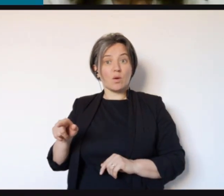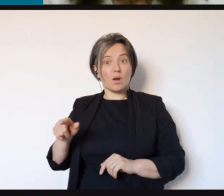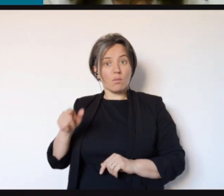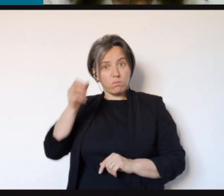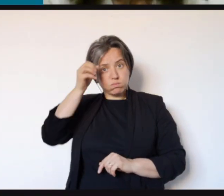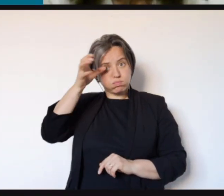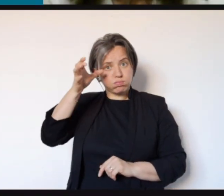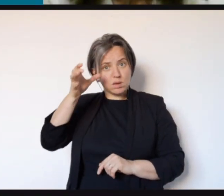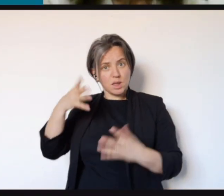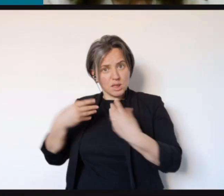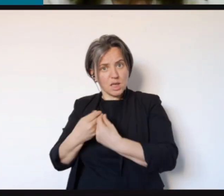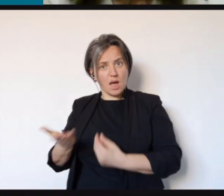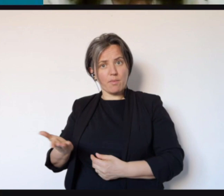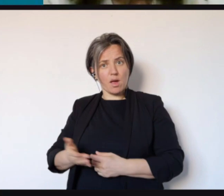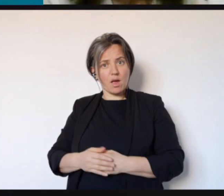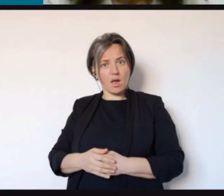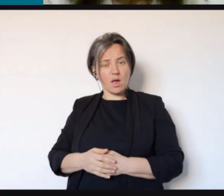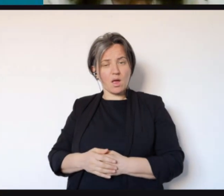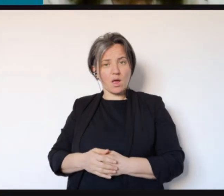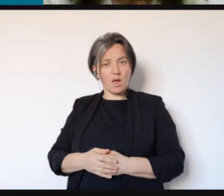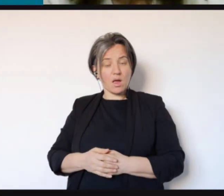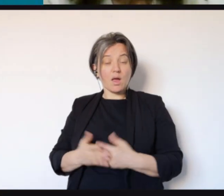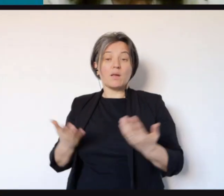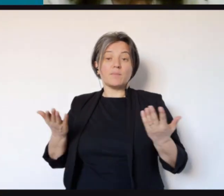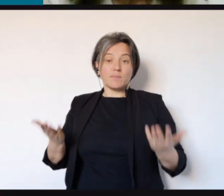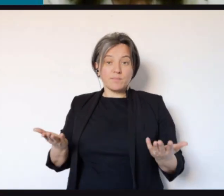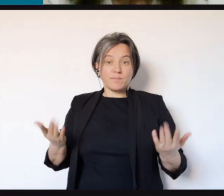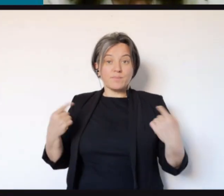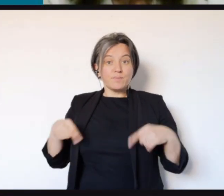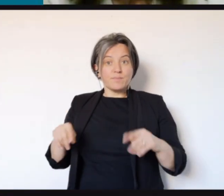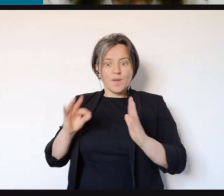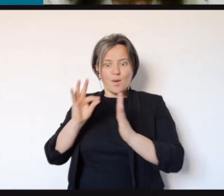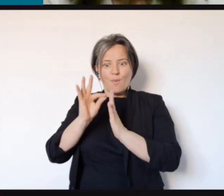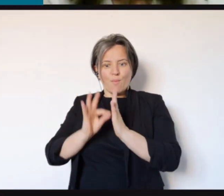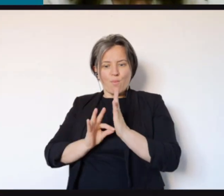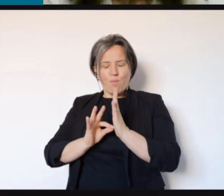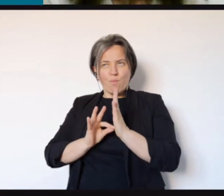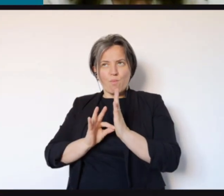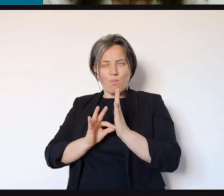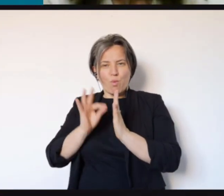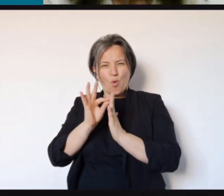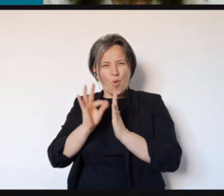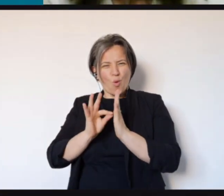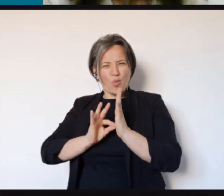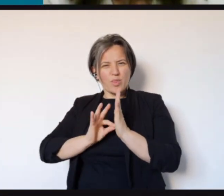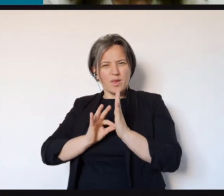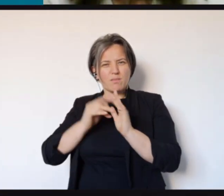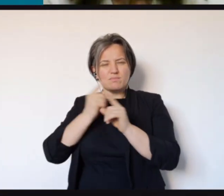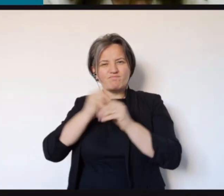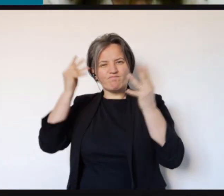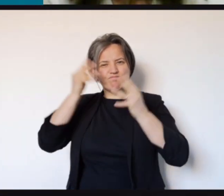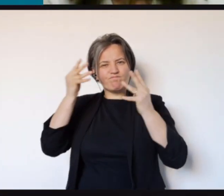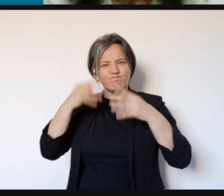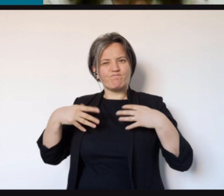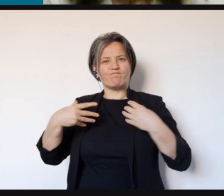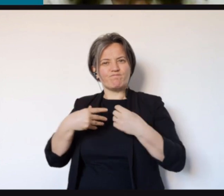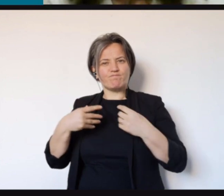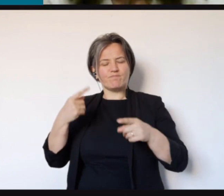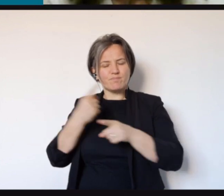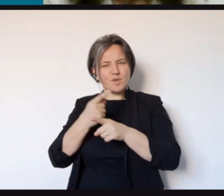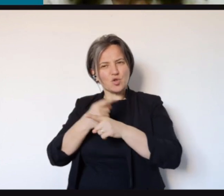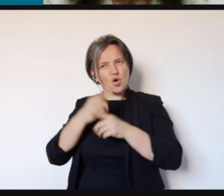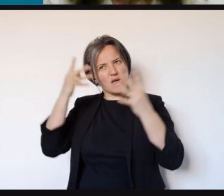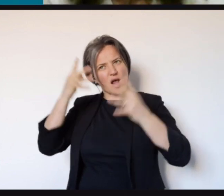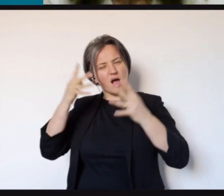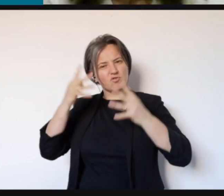E si cresce insieme. Quindi questi aspetti in qualche modo andrebbero ragionati, specialmente